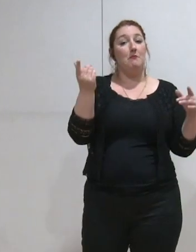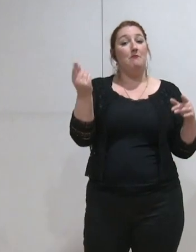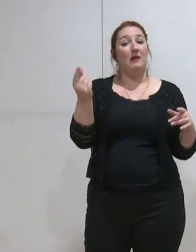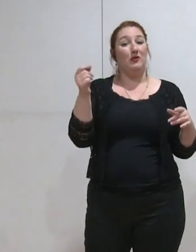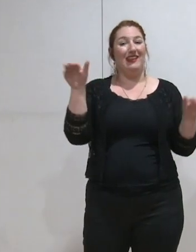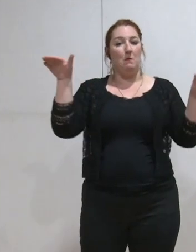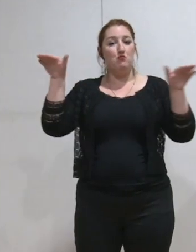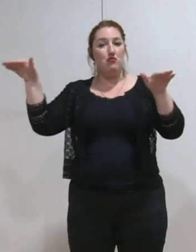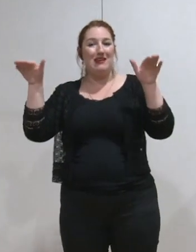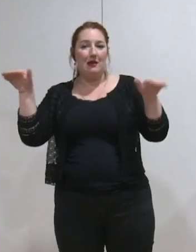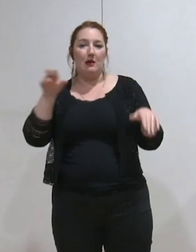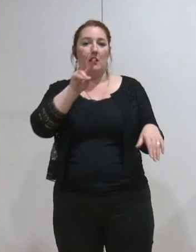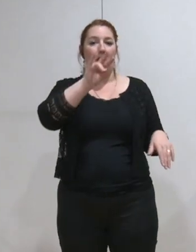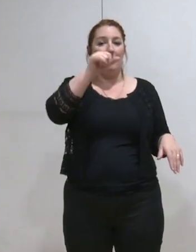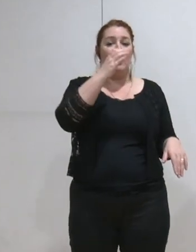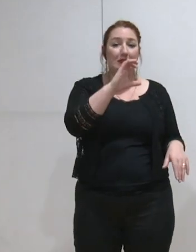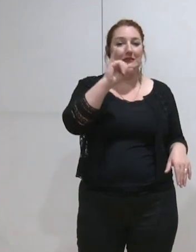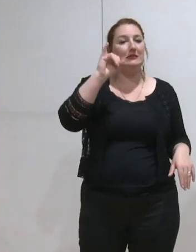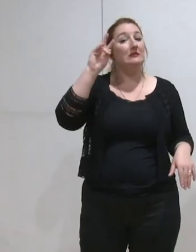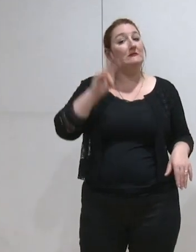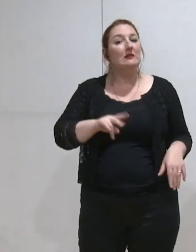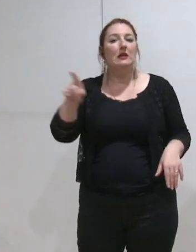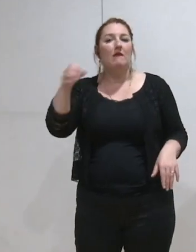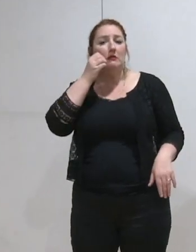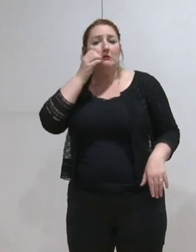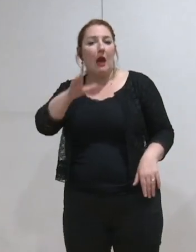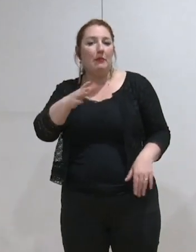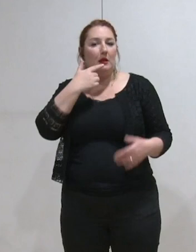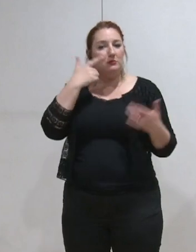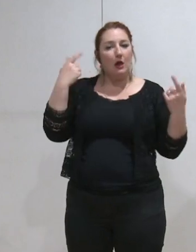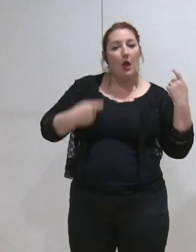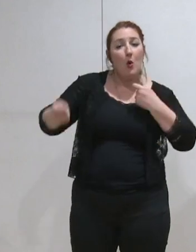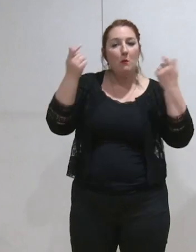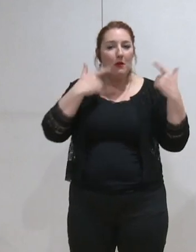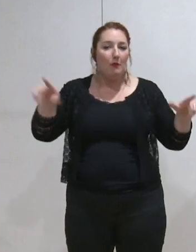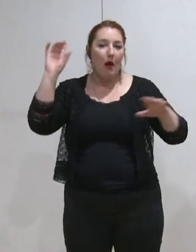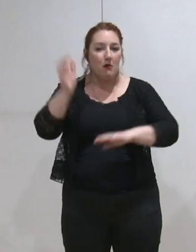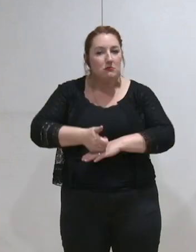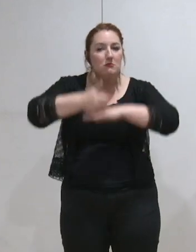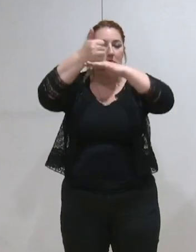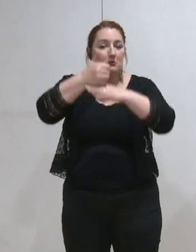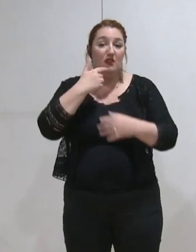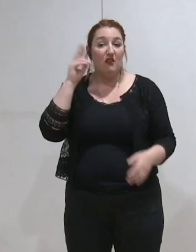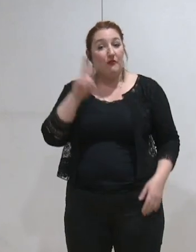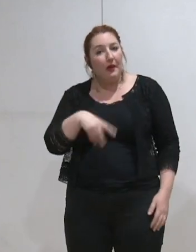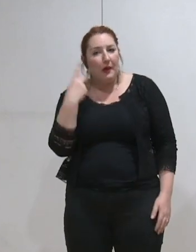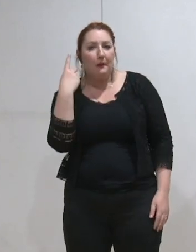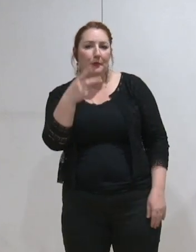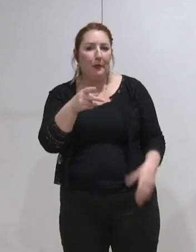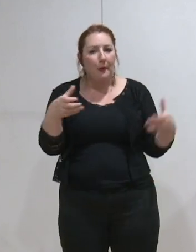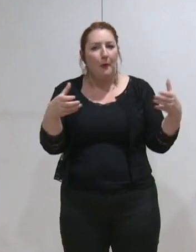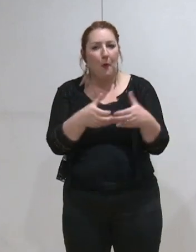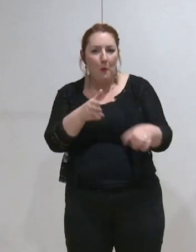point de vue du capitalisme agressif et libéral qu'en pensez-vous quand pense votre gauche radicale au bout du